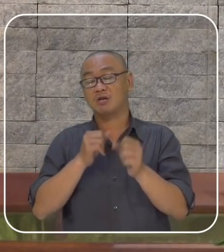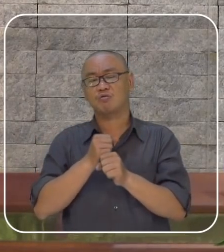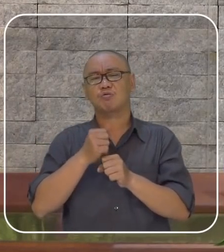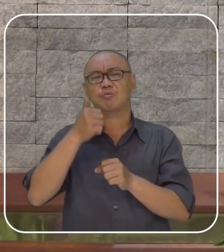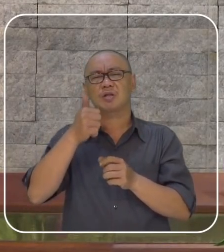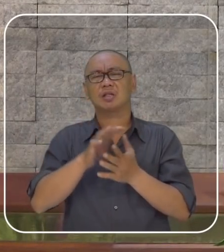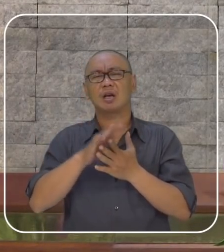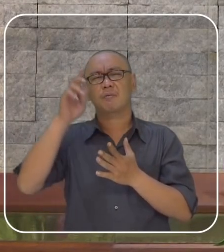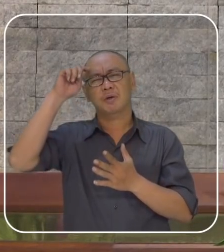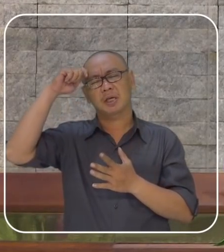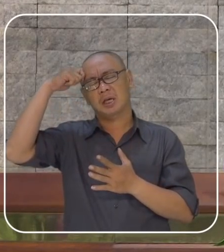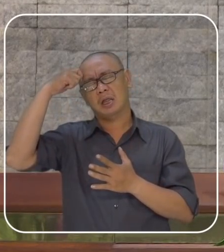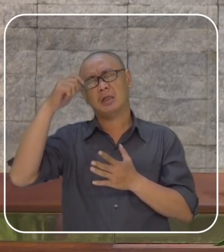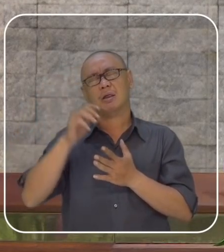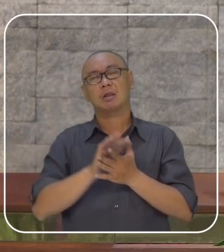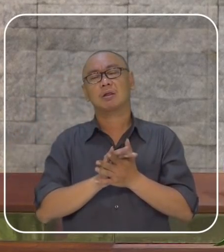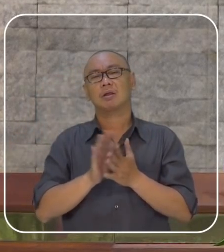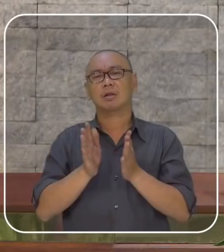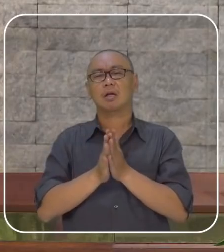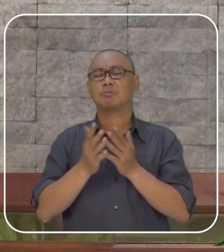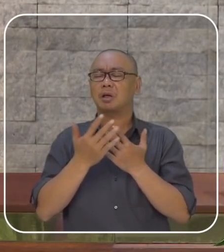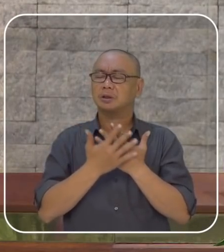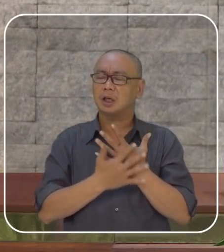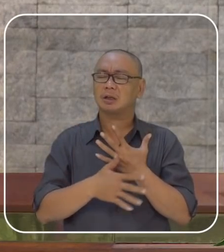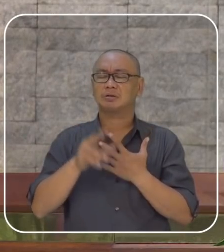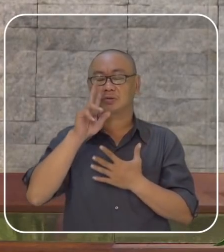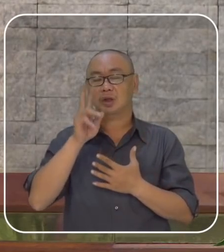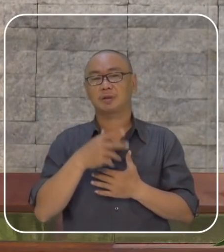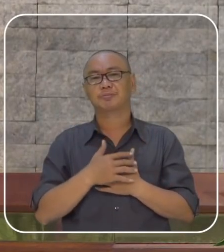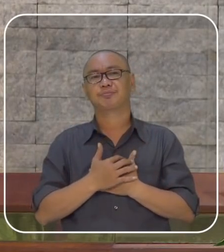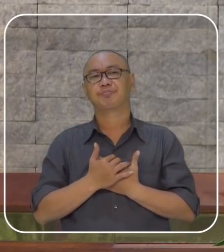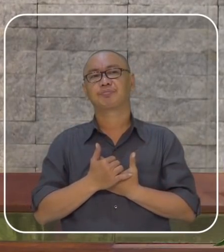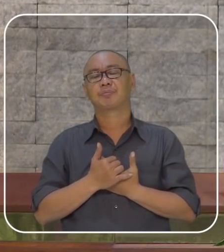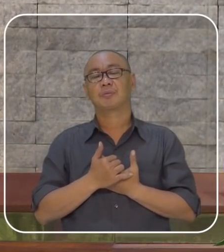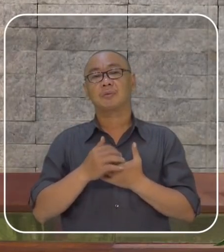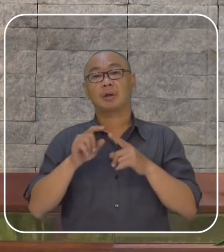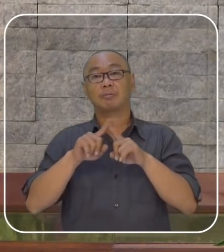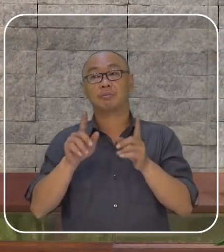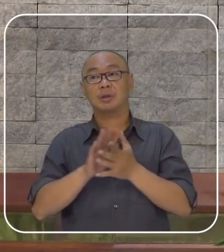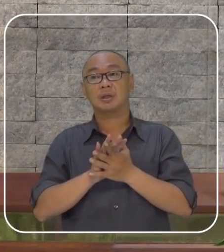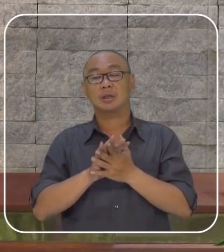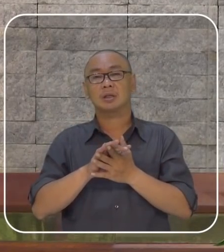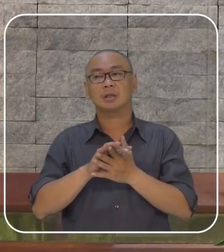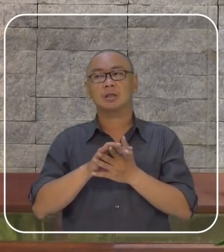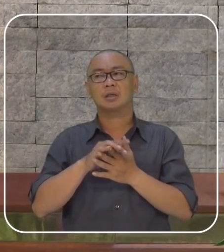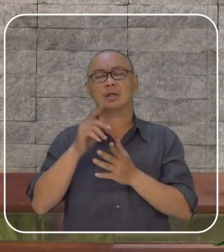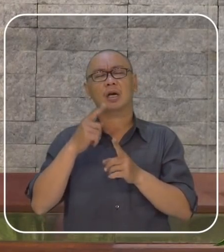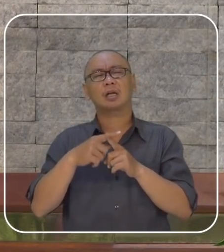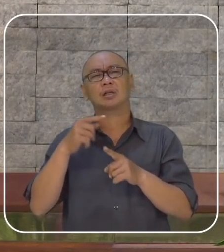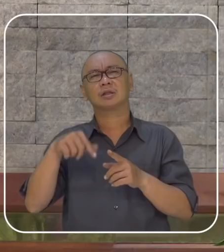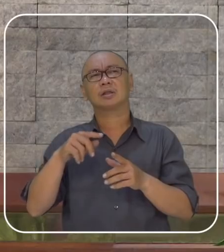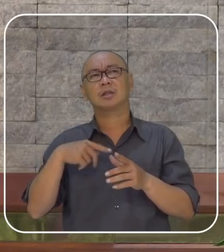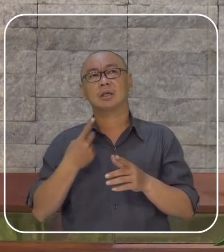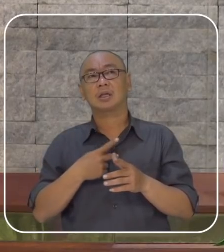bisa mengingatnya dan merasakannya, saudara. Namun kali ini, saudara, ketika kita